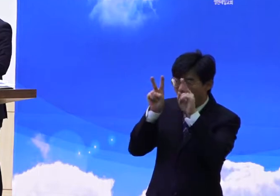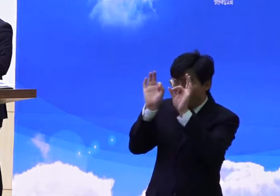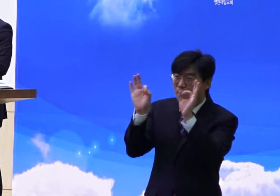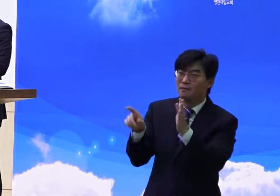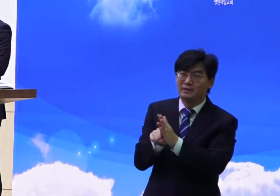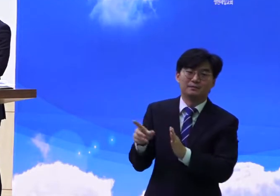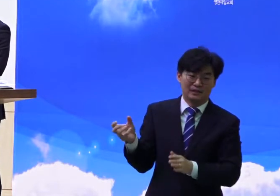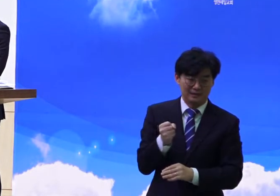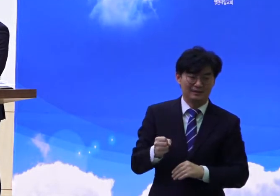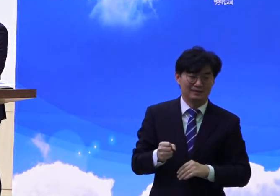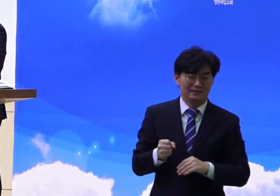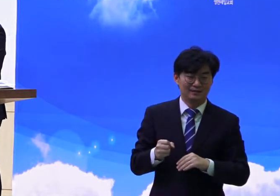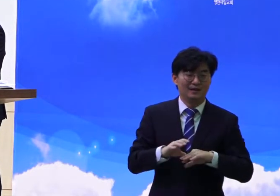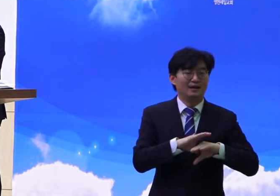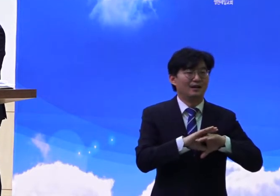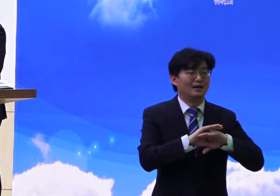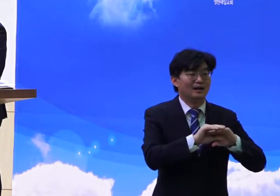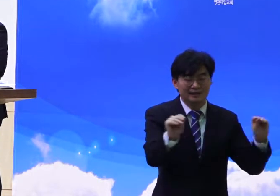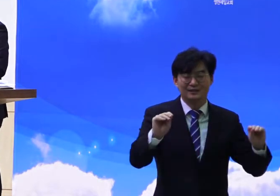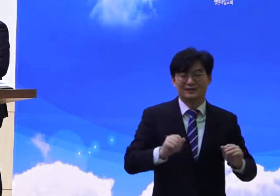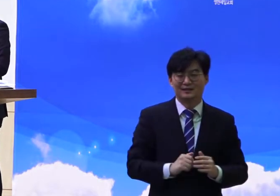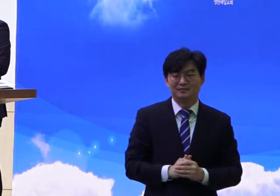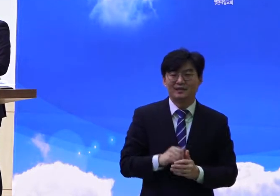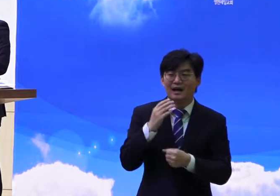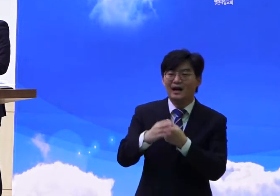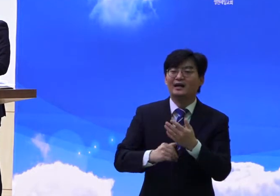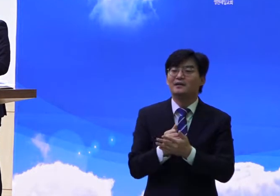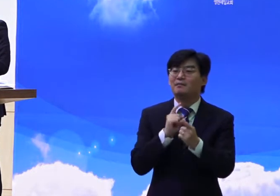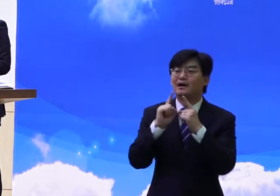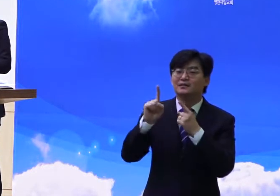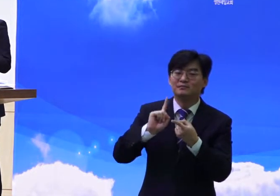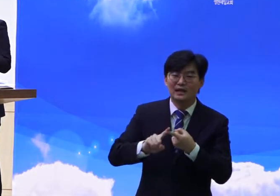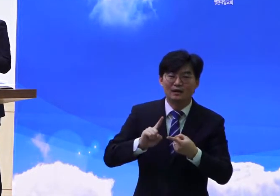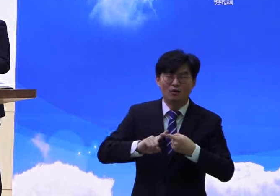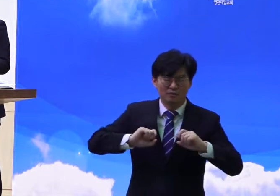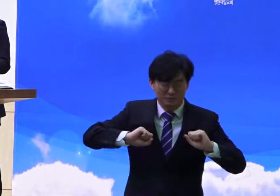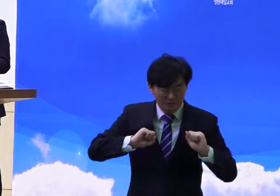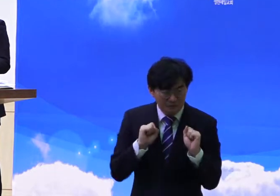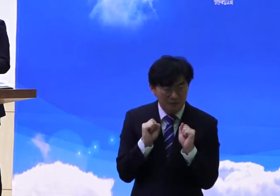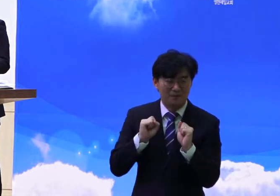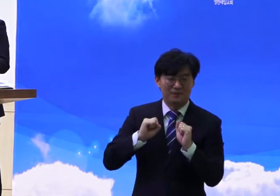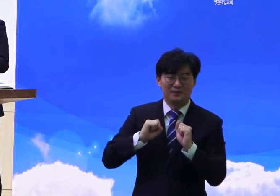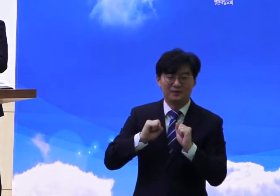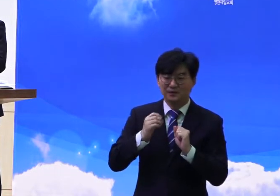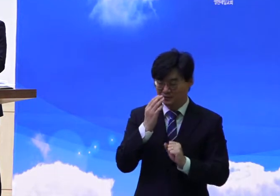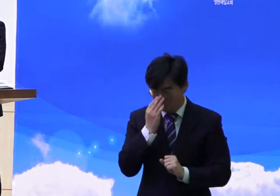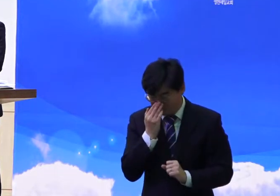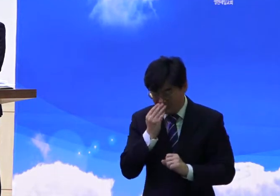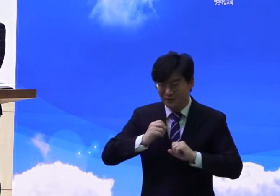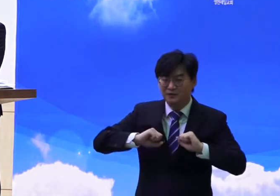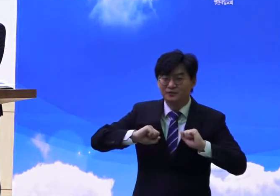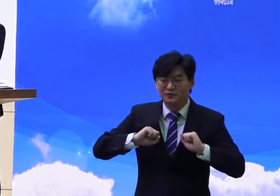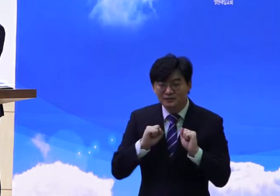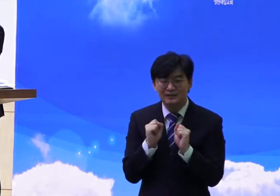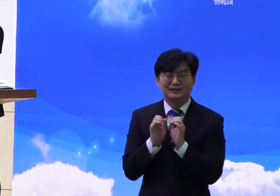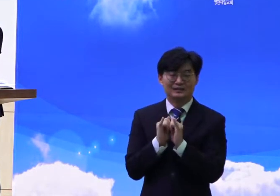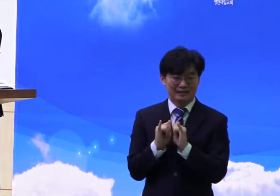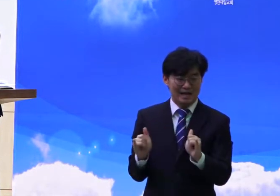순종하십시오. 하나님의 말씀을 말씀 그대로 믿고 순종하는 그 사람이 신앙의